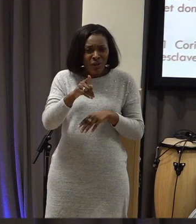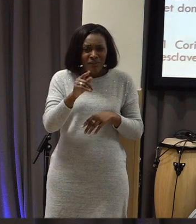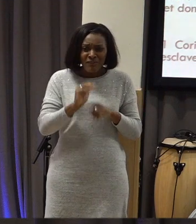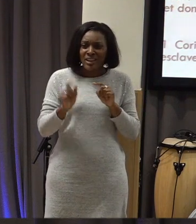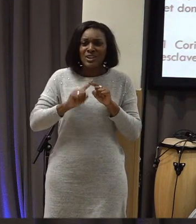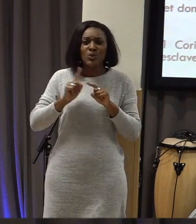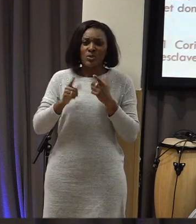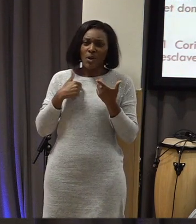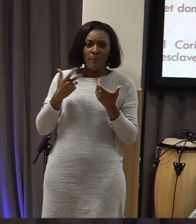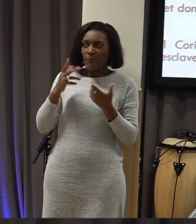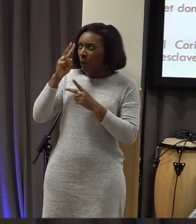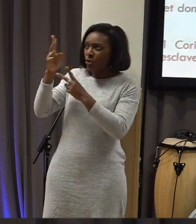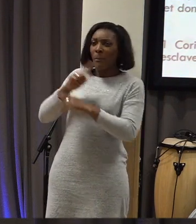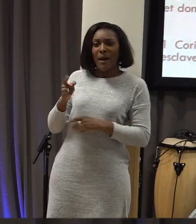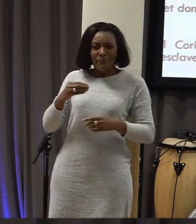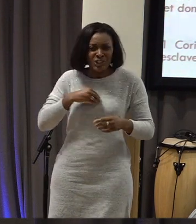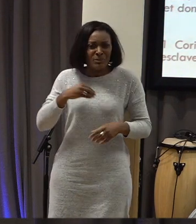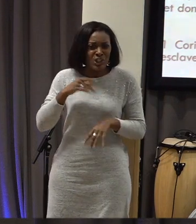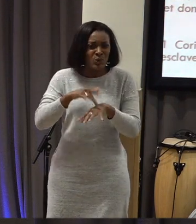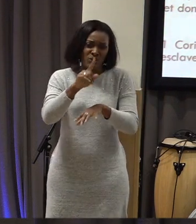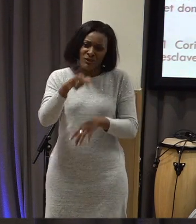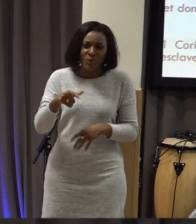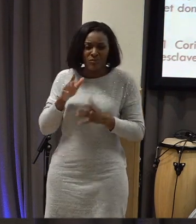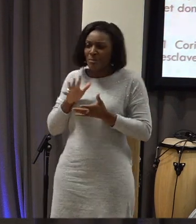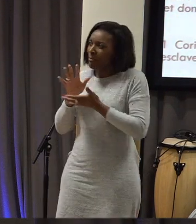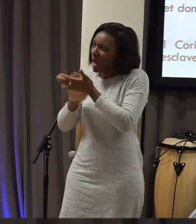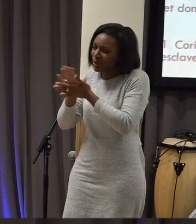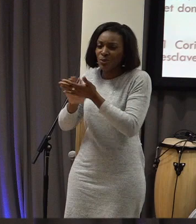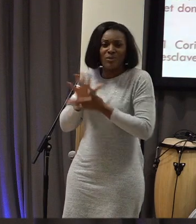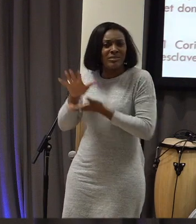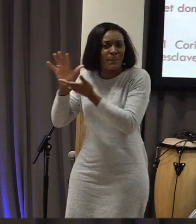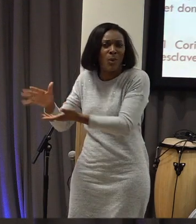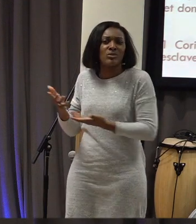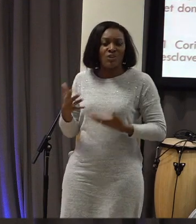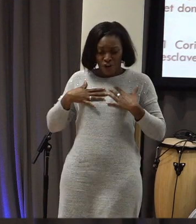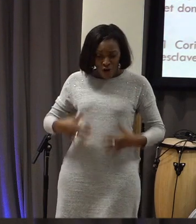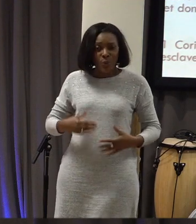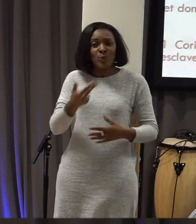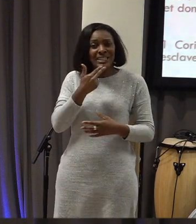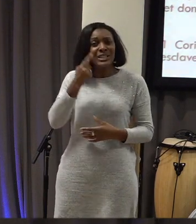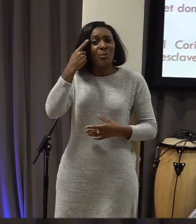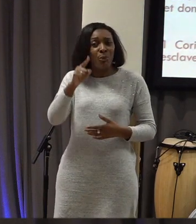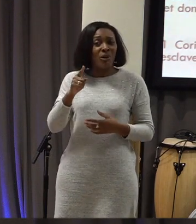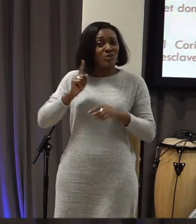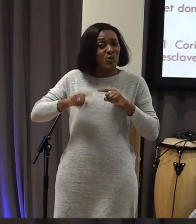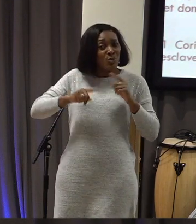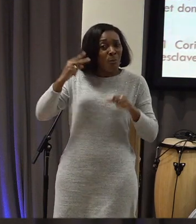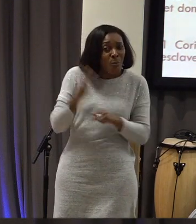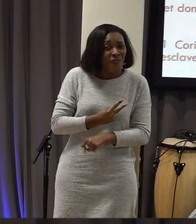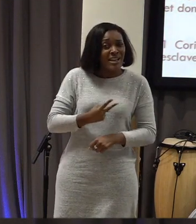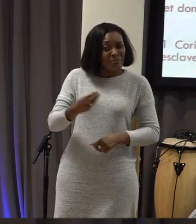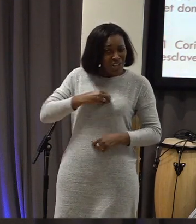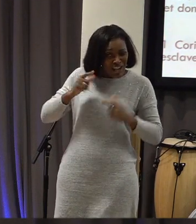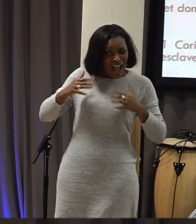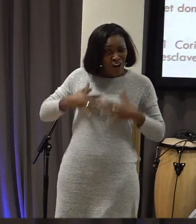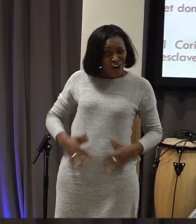viens et repens-toi. Viens déposer ce corps-là ici. Parce que ce n'est pas ton corps. Tu es dans